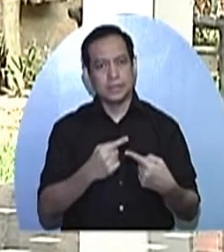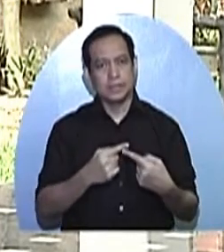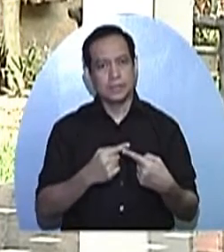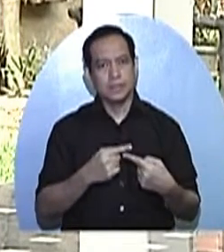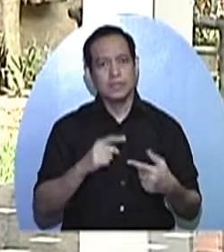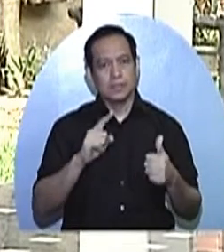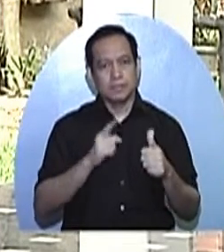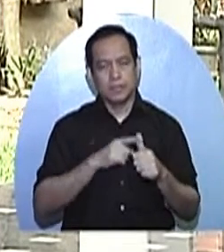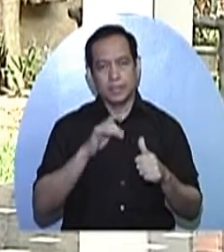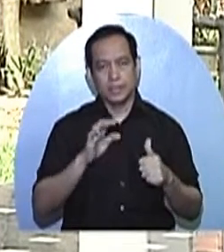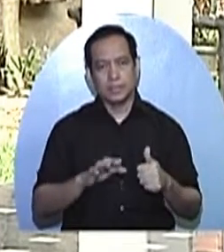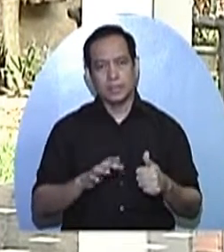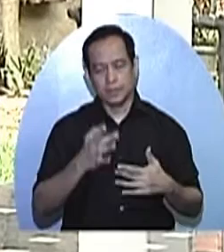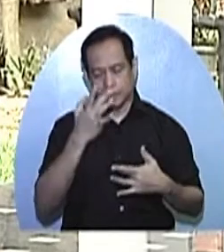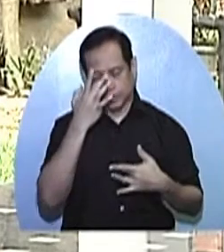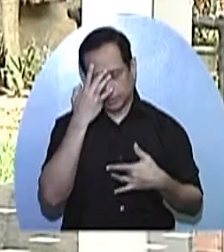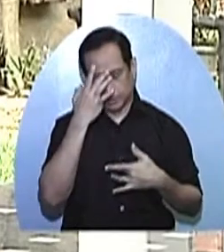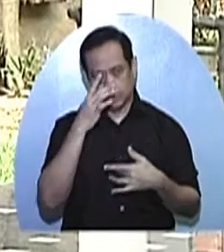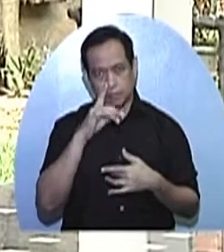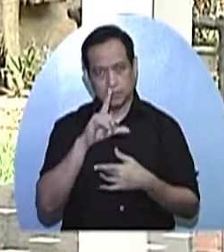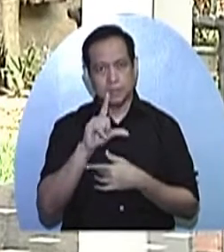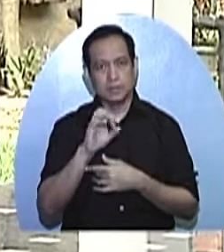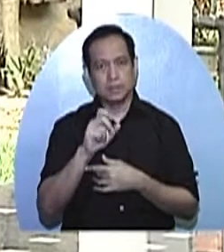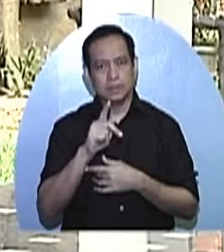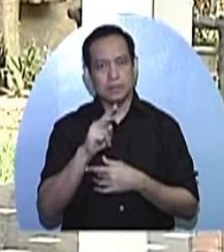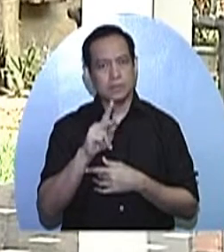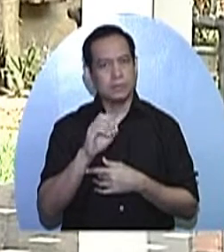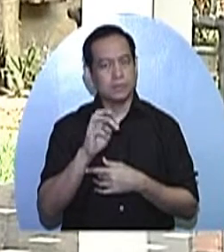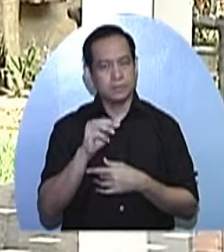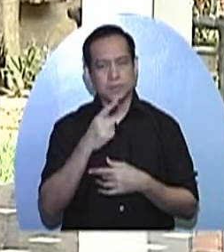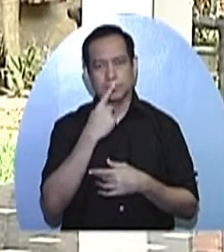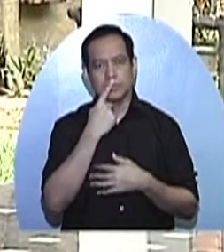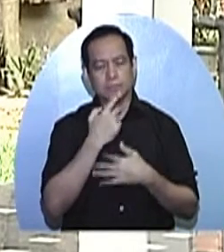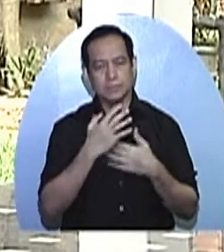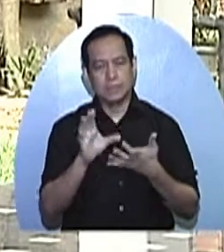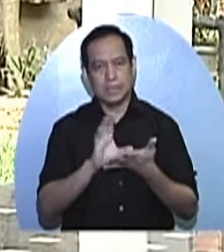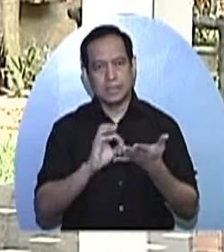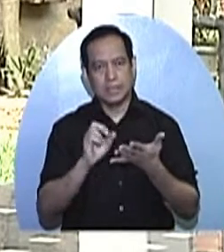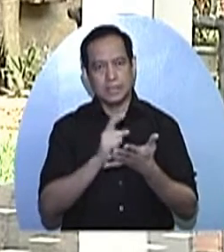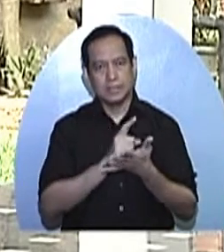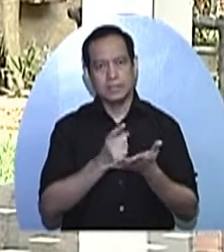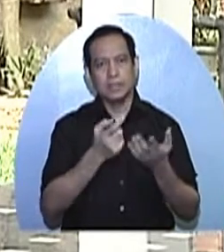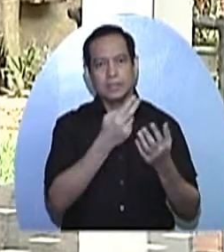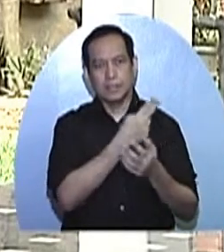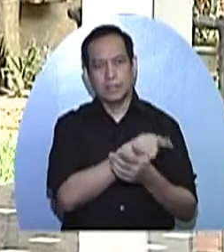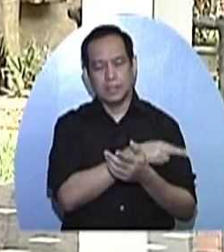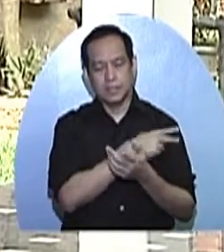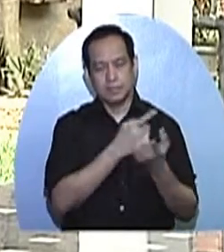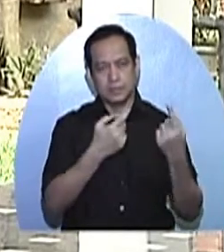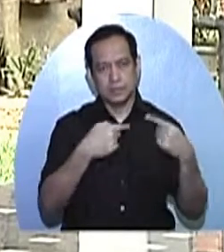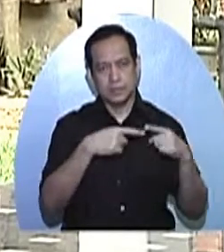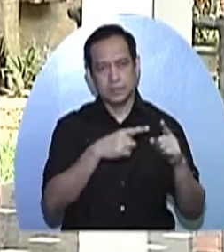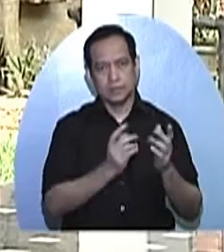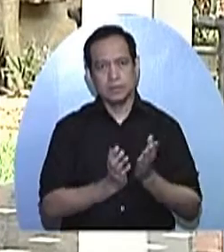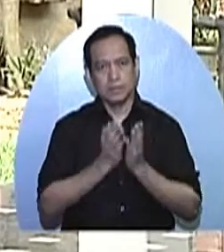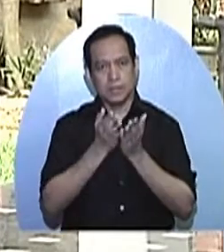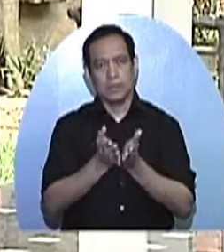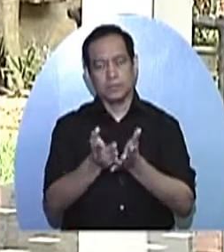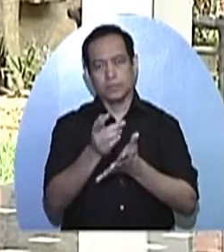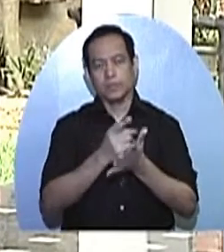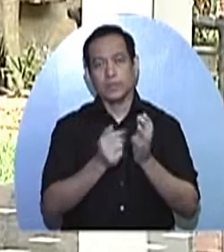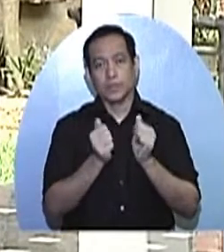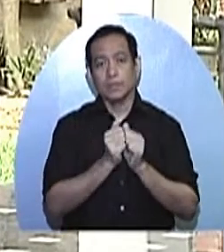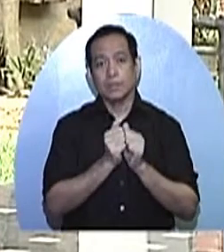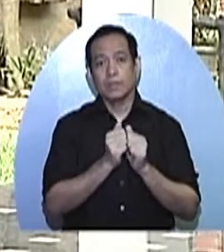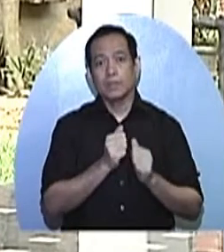kanyang panganay na si Ryan ng leukemia, madalas ospital at hindi pangingisda ang sadya ng pagpapalaot ni Randy kasama ang